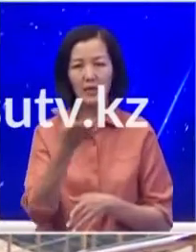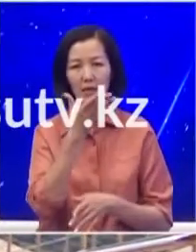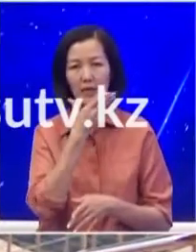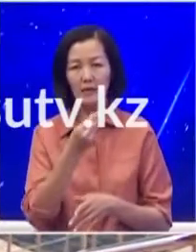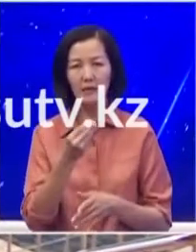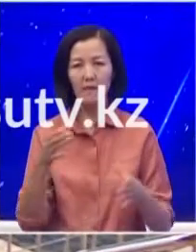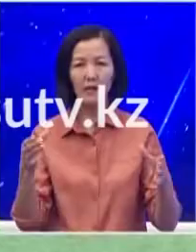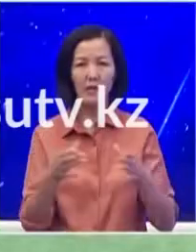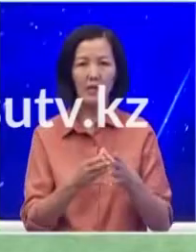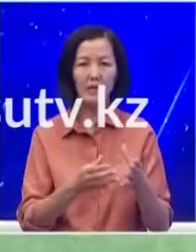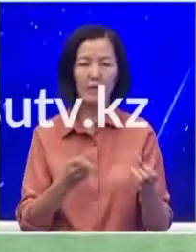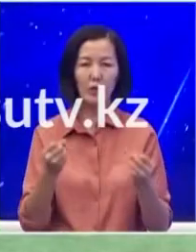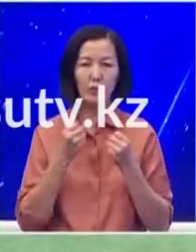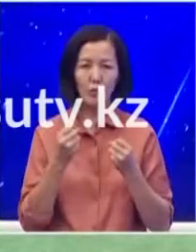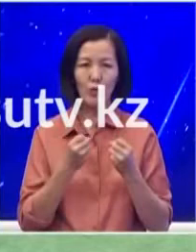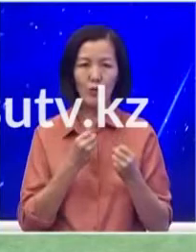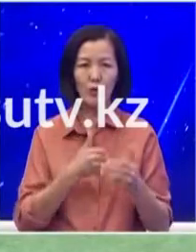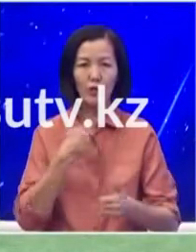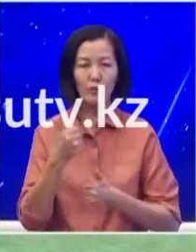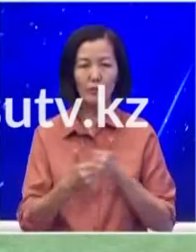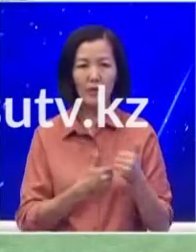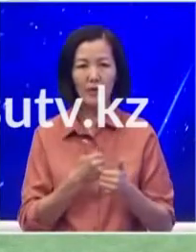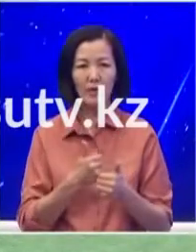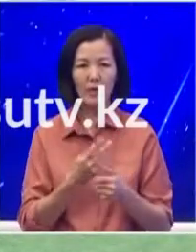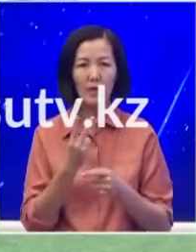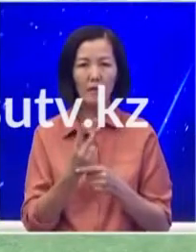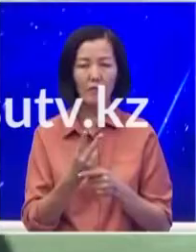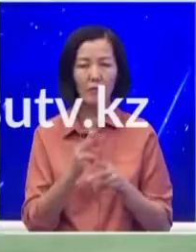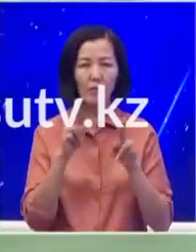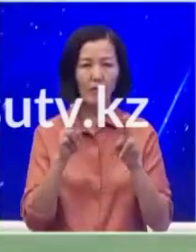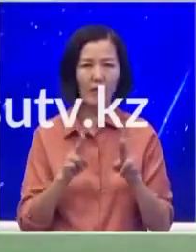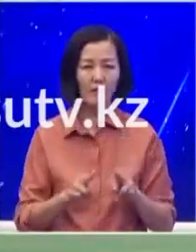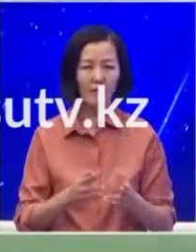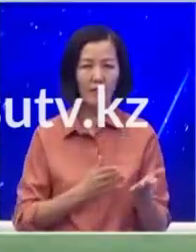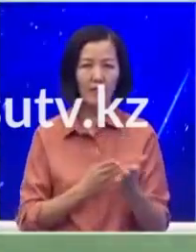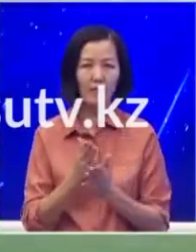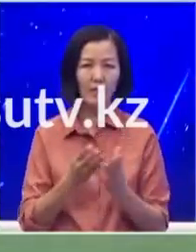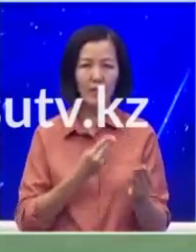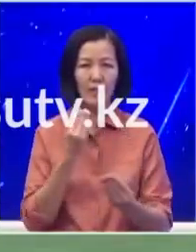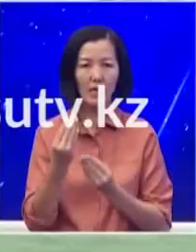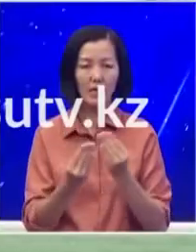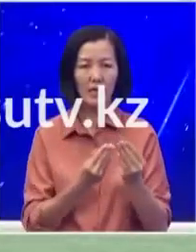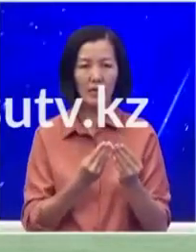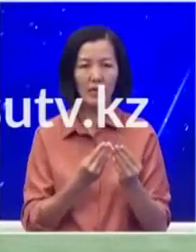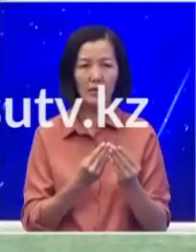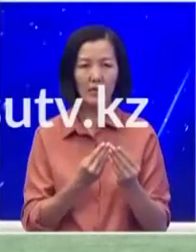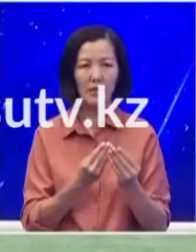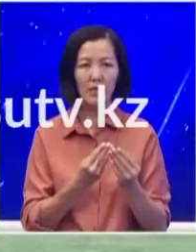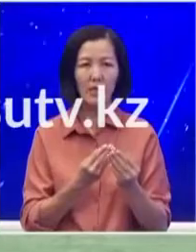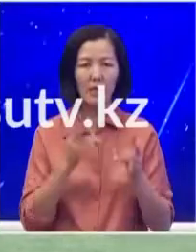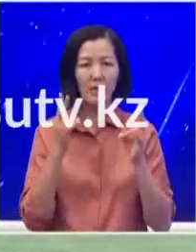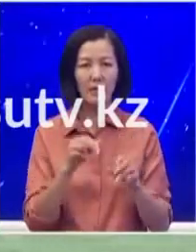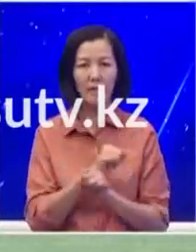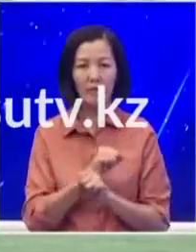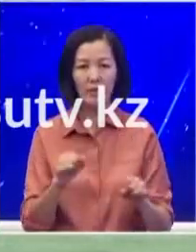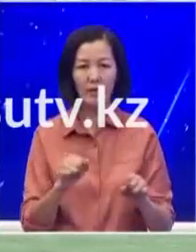и коллективный вид спорта. Чемпионат проходит по измененным правилам, направленным на то, чтобы игроки при наименьшей вероятности травмирования